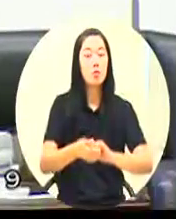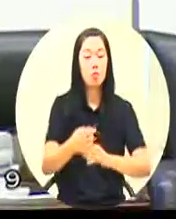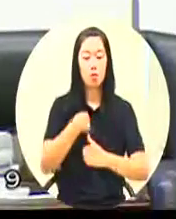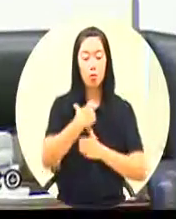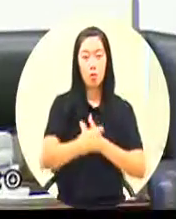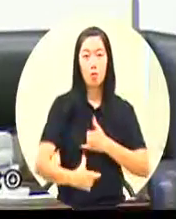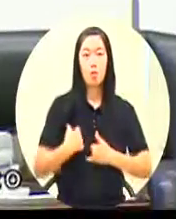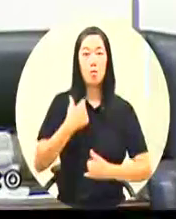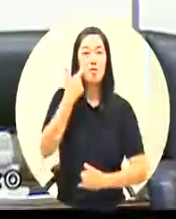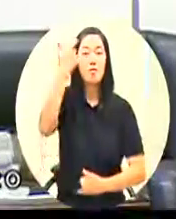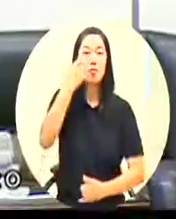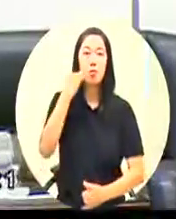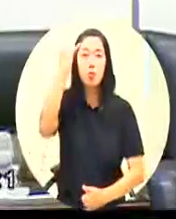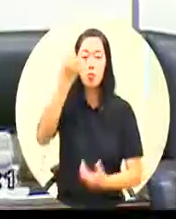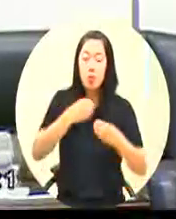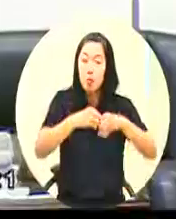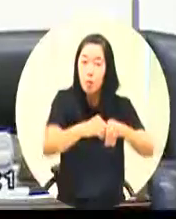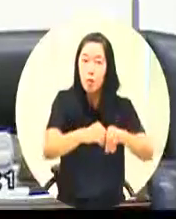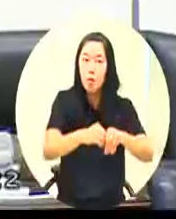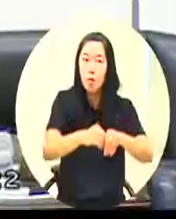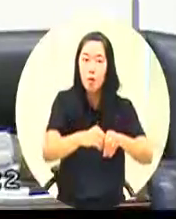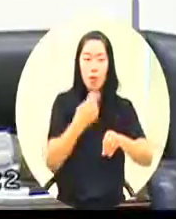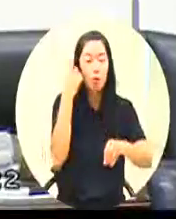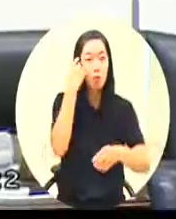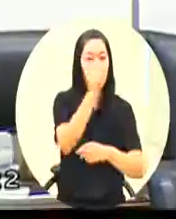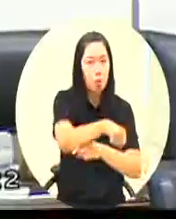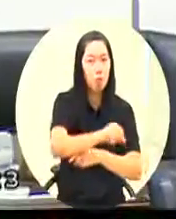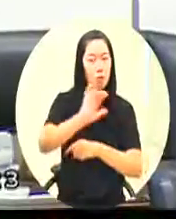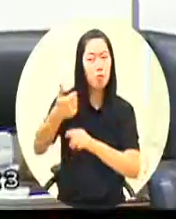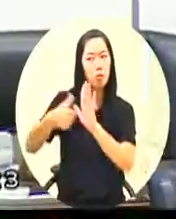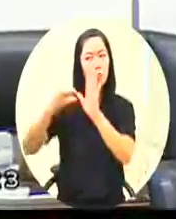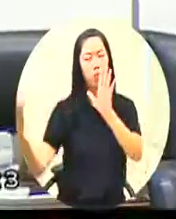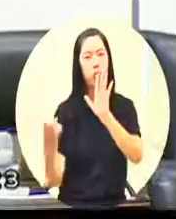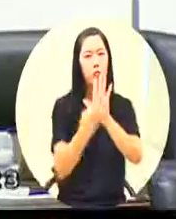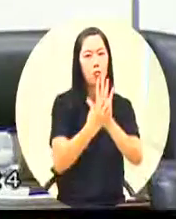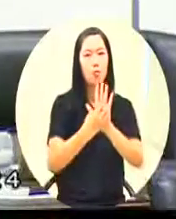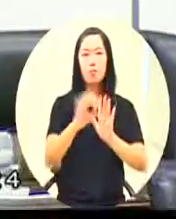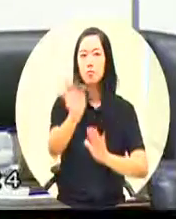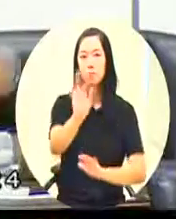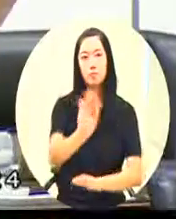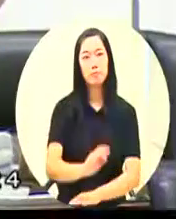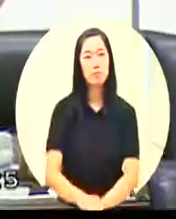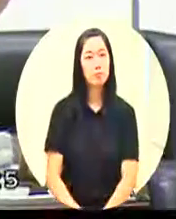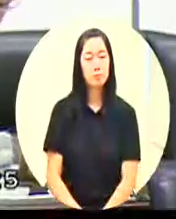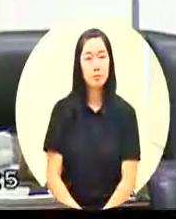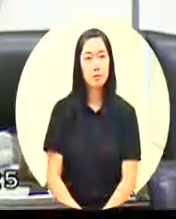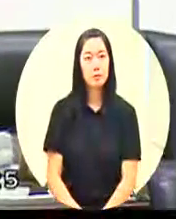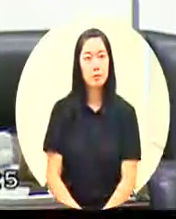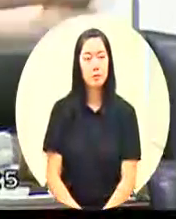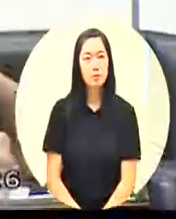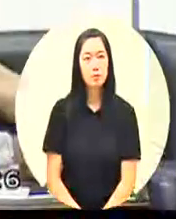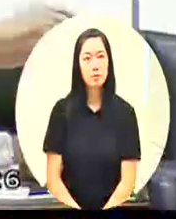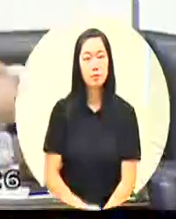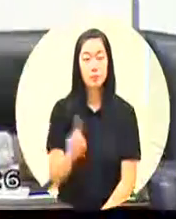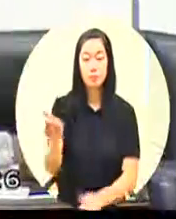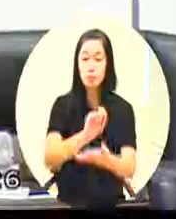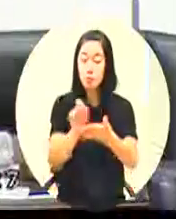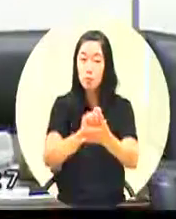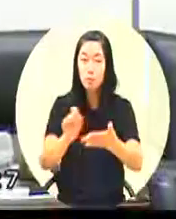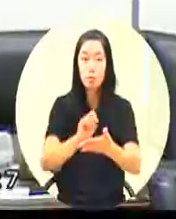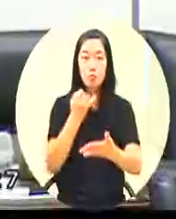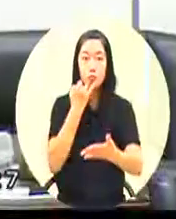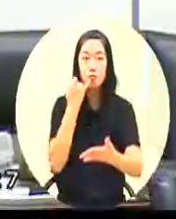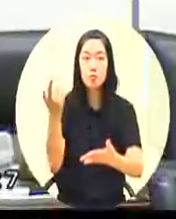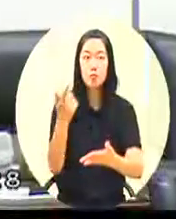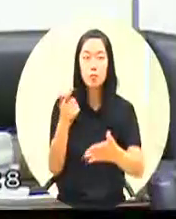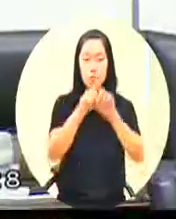用，即使捐赠我们同意捐赠，但是不要用他的名字姓名都写出来，不一定要写，你就写在那些纪